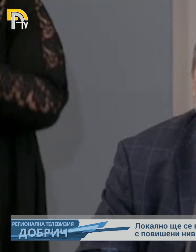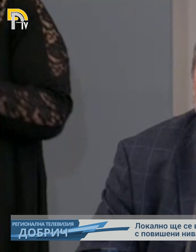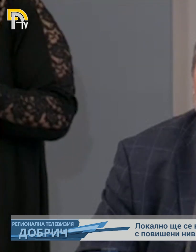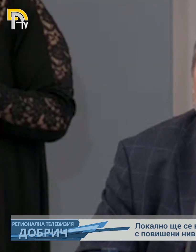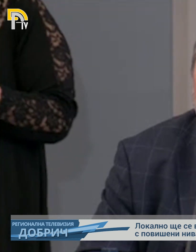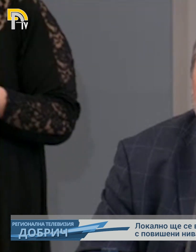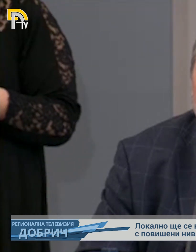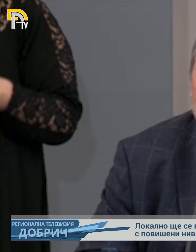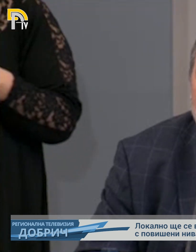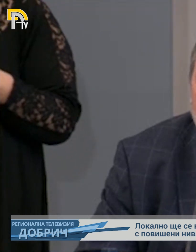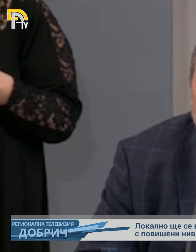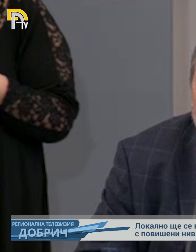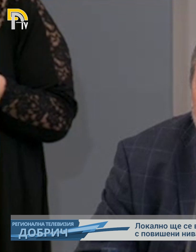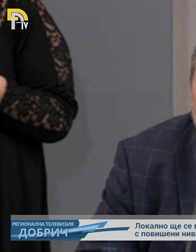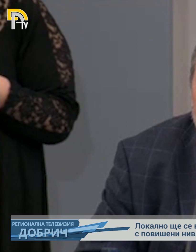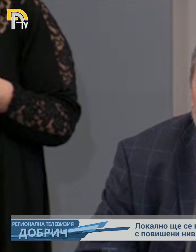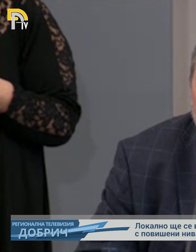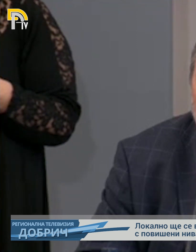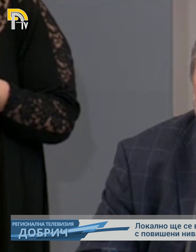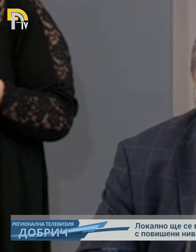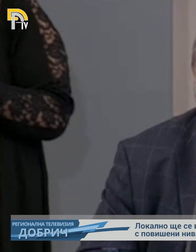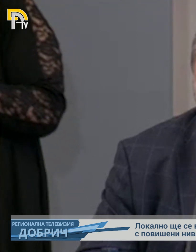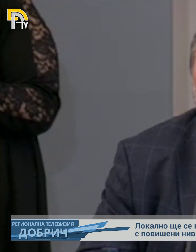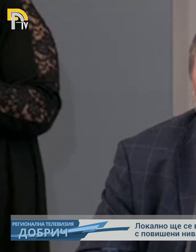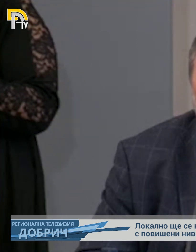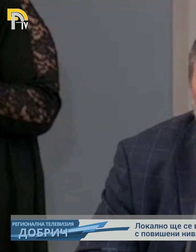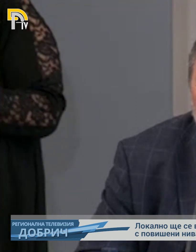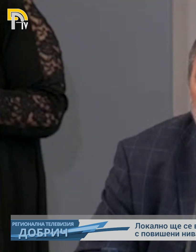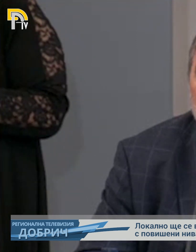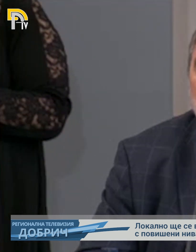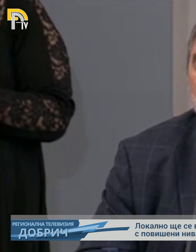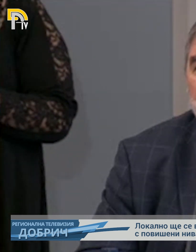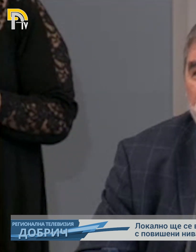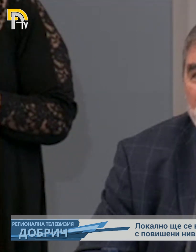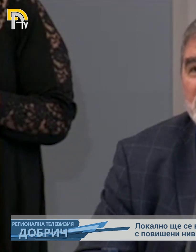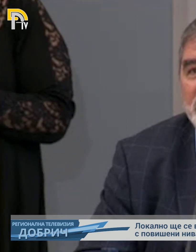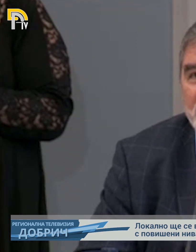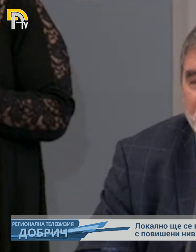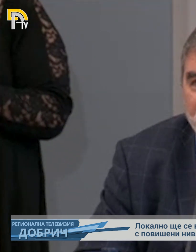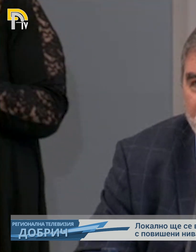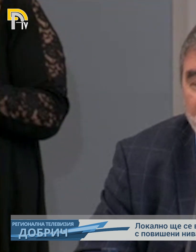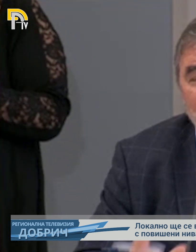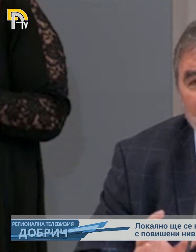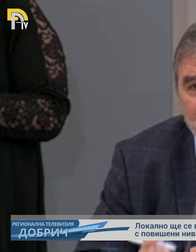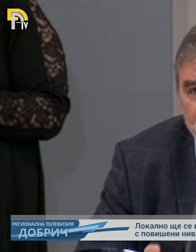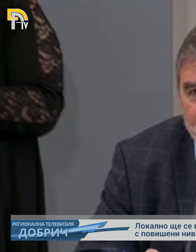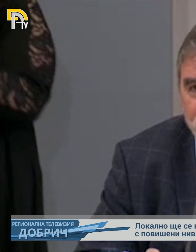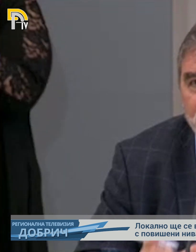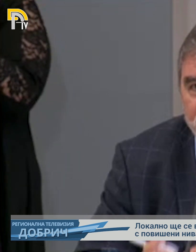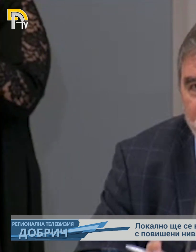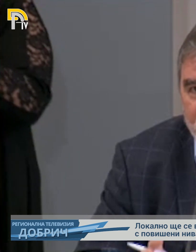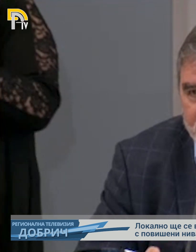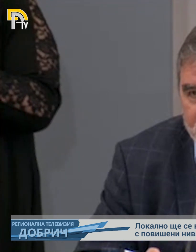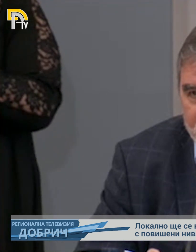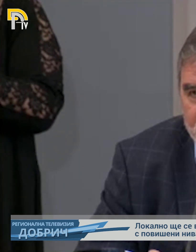него идва бразилски вариант. В момента има изключително неприятни съобщения за нигерийски вариант. Рано е да